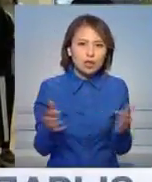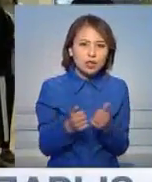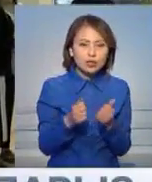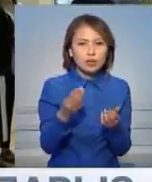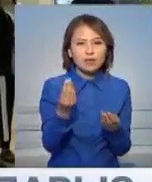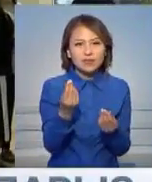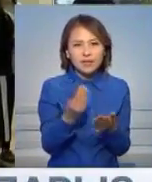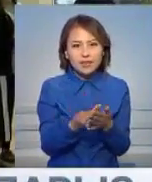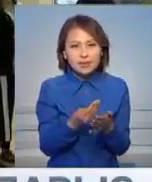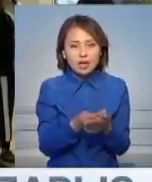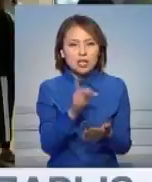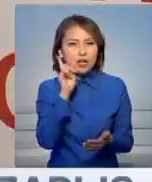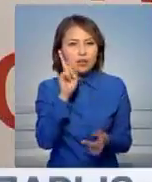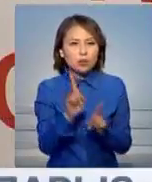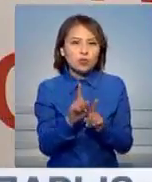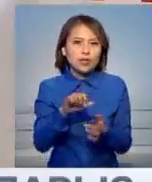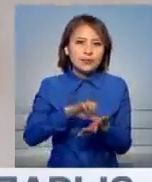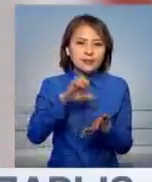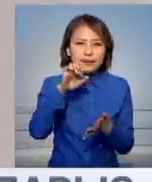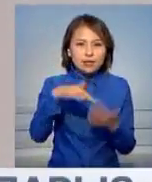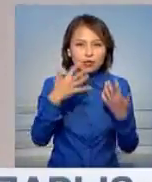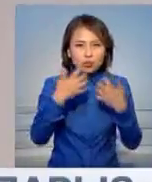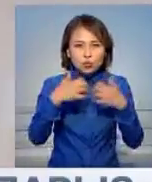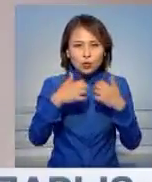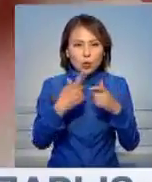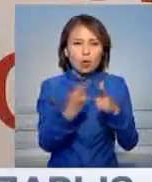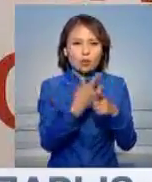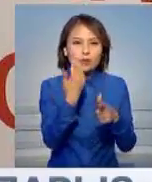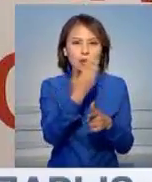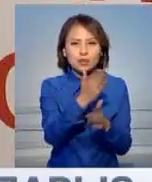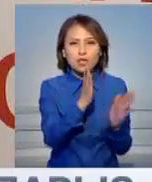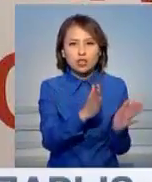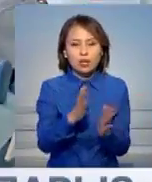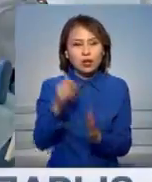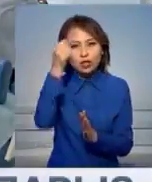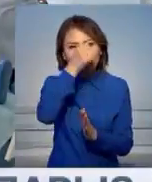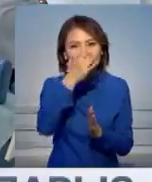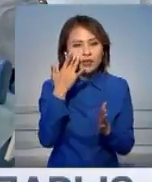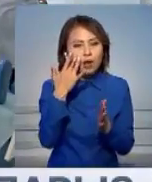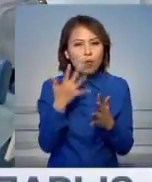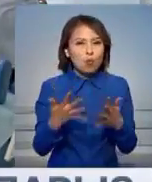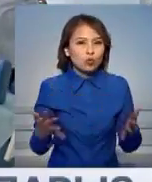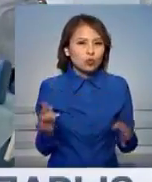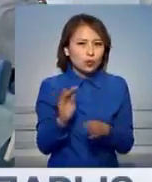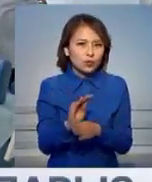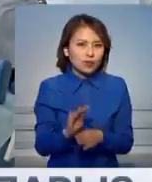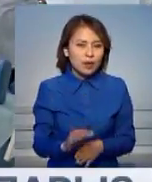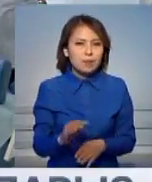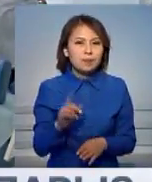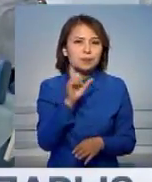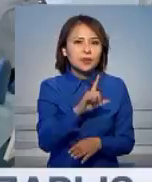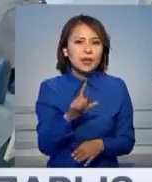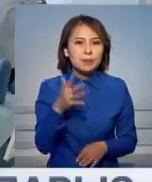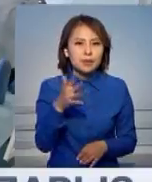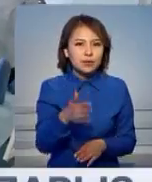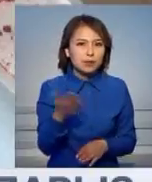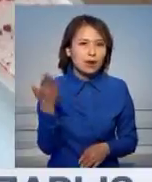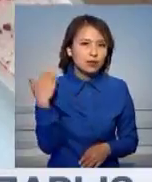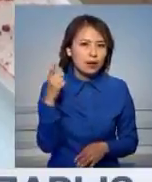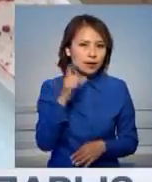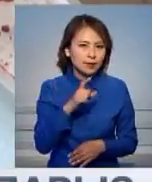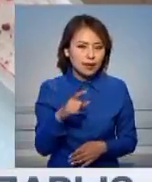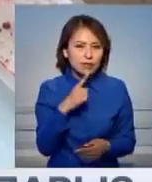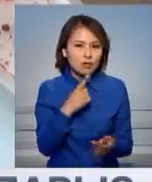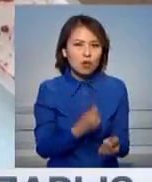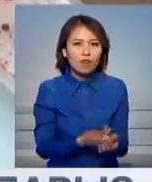құтқарушылар, қаржыгерлер мен жастар қатысты. Статистикалық мәліметтерге сүйенсек, олардың қатары жылдан жылға артып келеді. Мәселен, өткен жылы 5000-нан астам адам